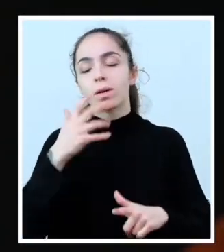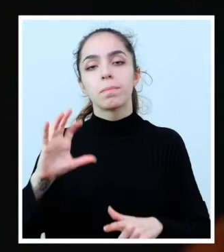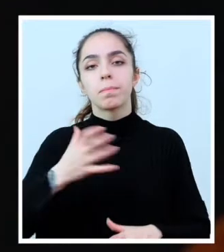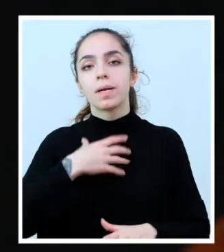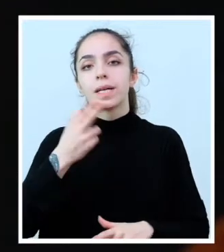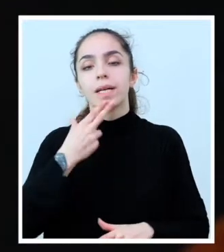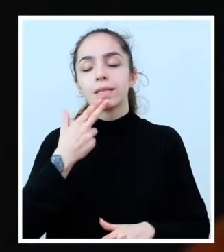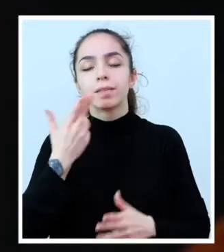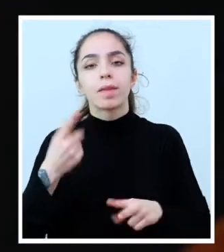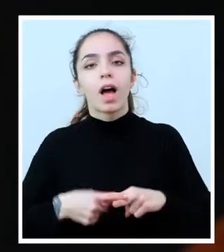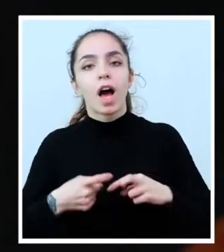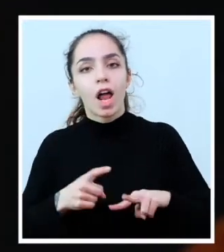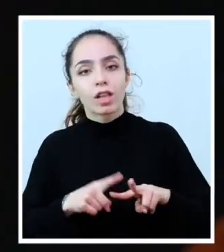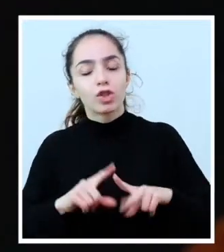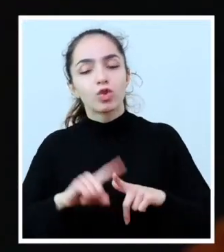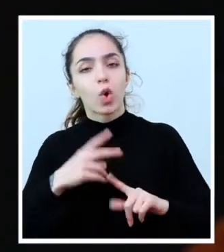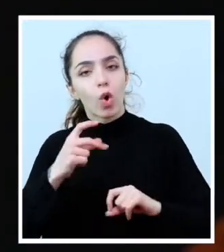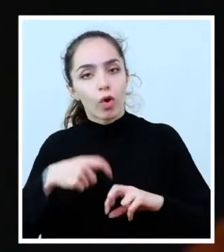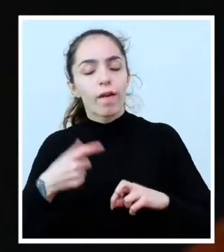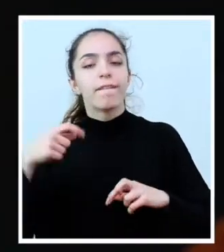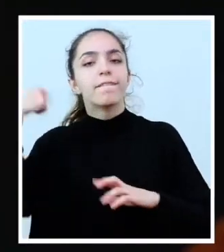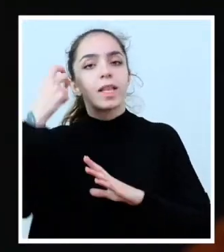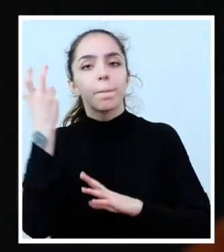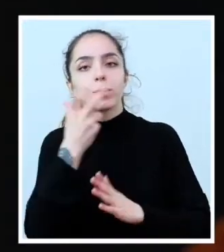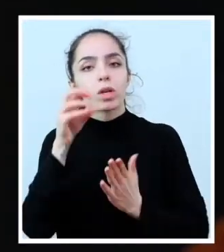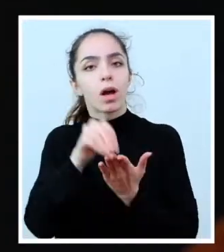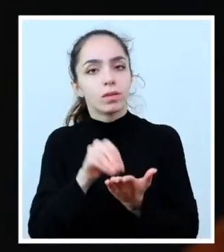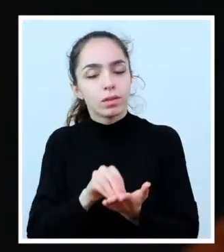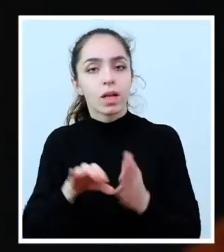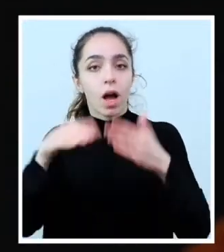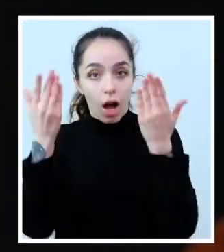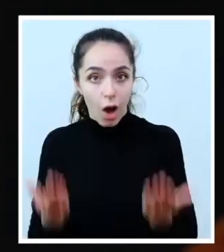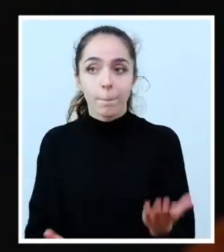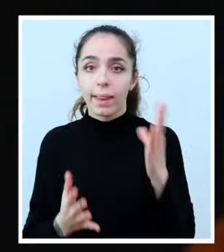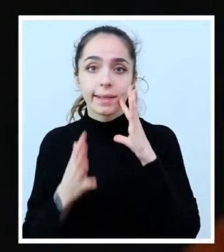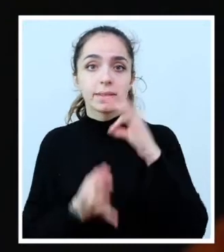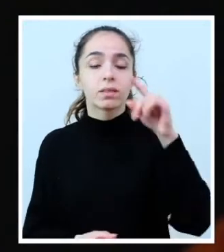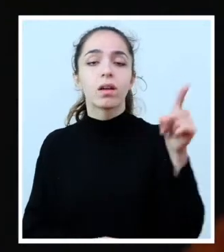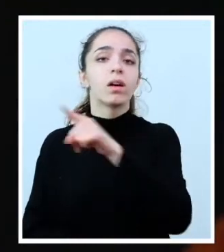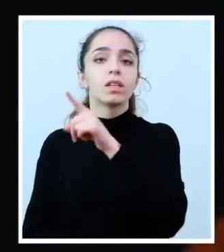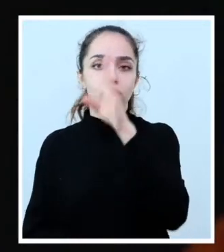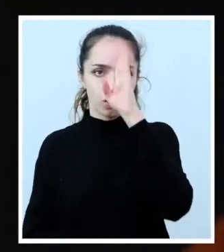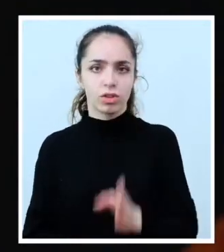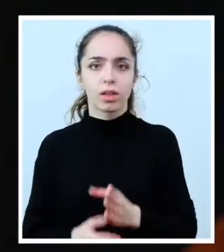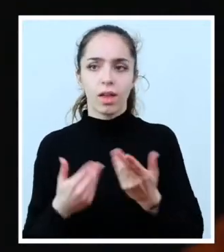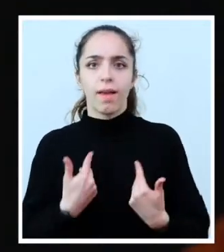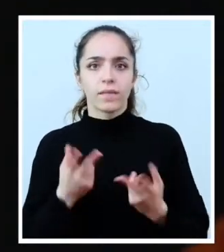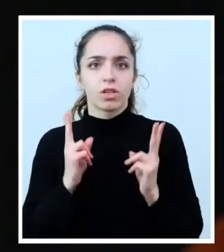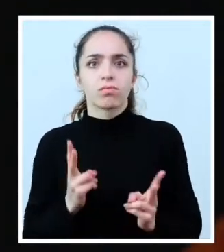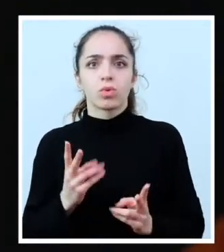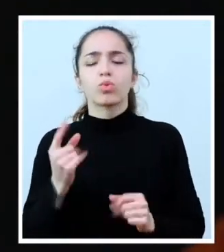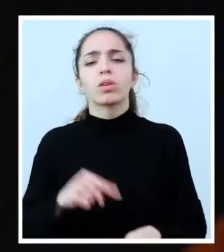olarak kadın olmak çok problem değil Türkiye'de. Ama grup lideri, projelerin başındaki insan, aranjör